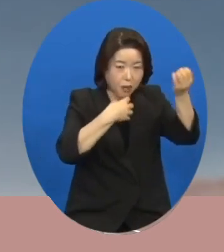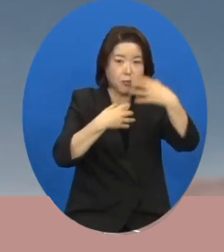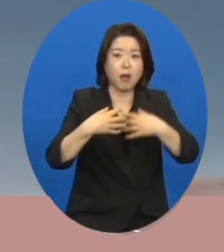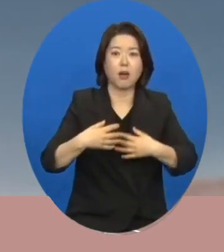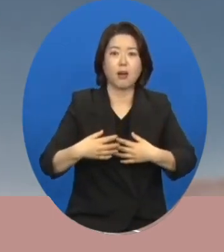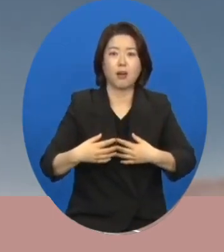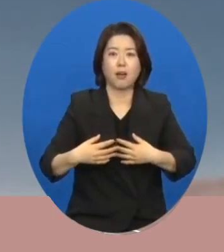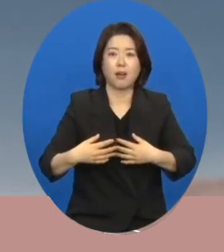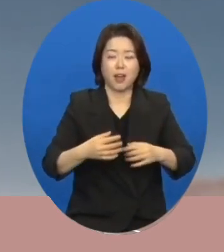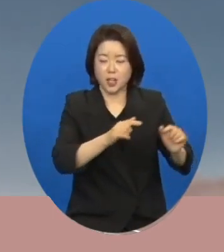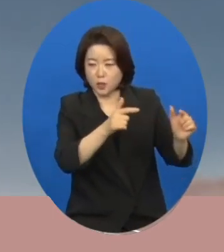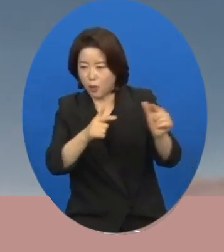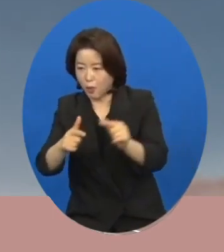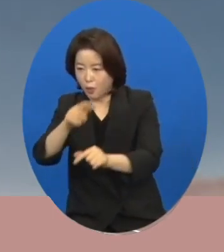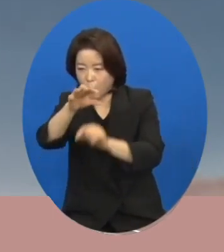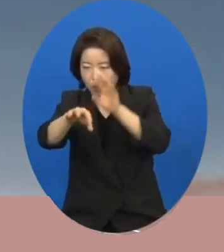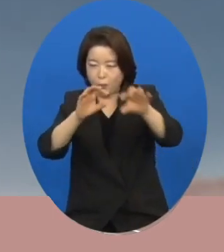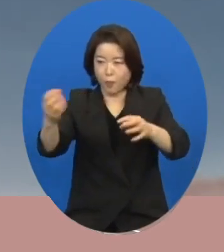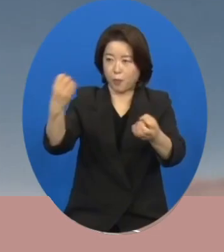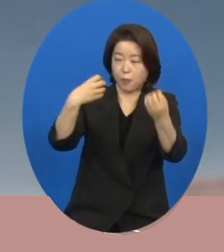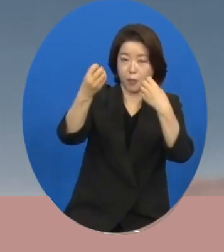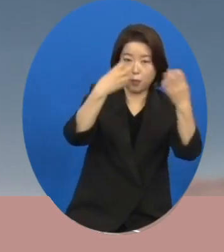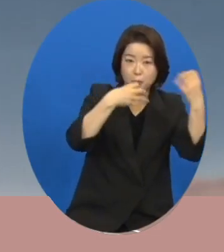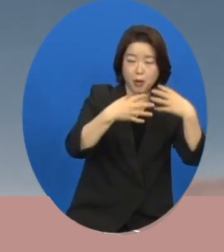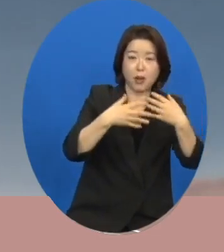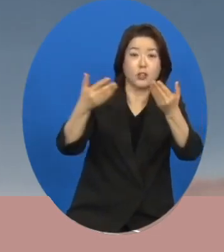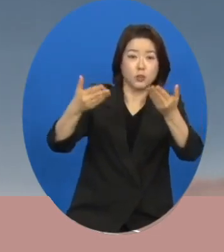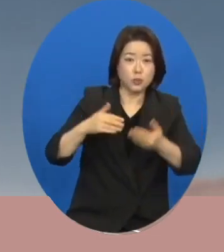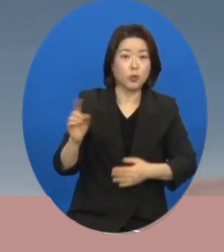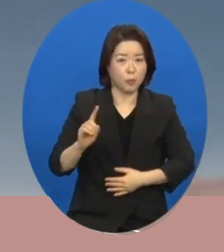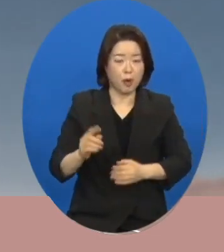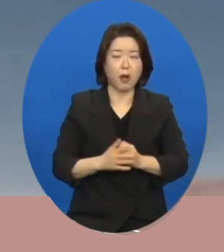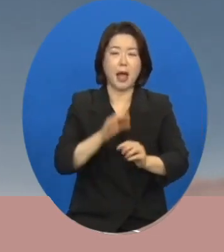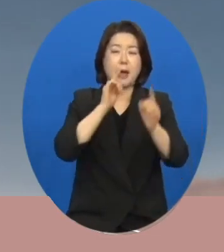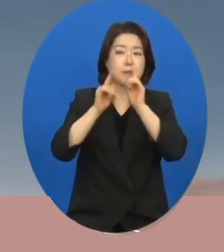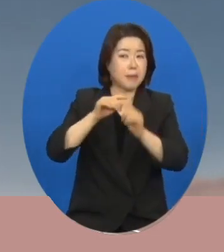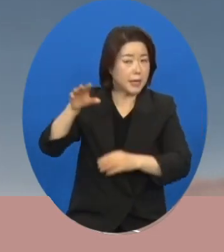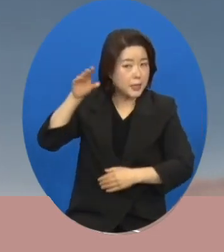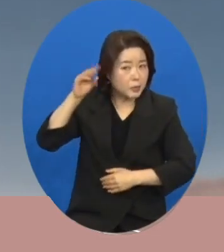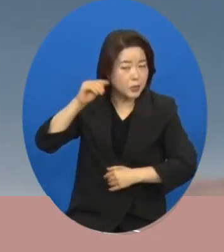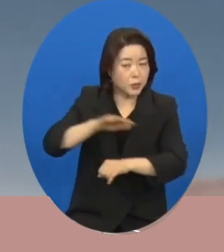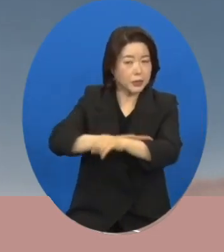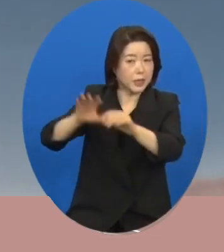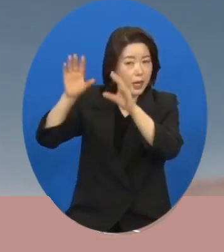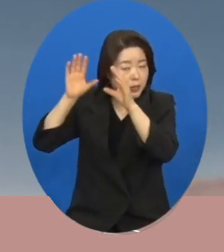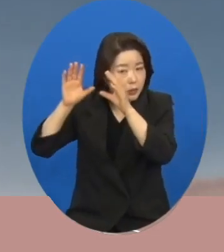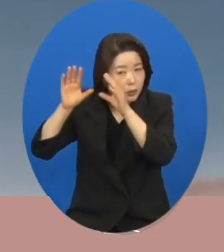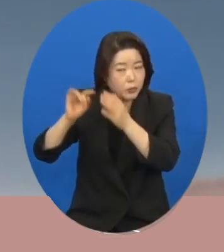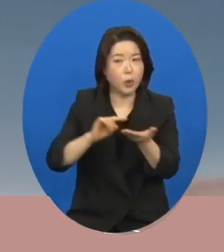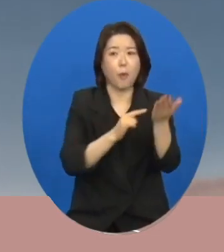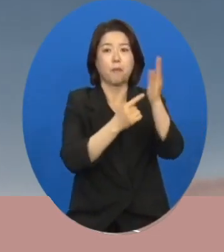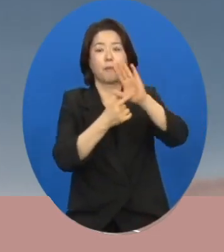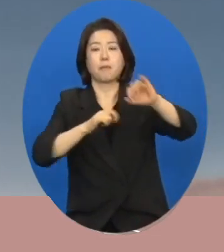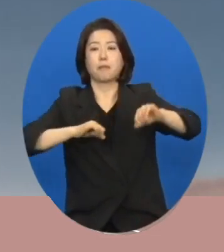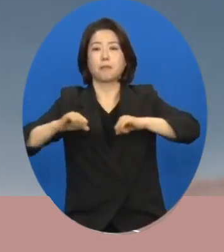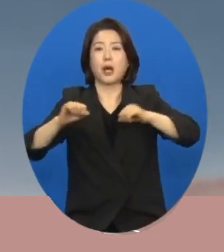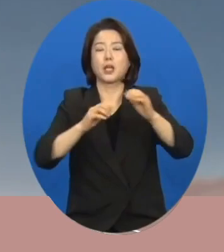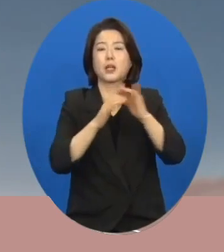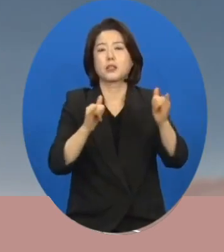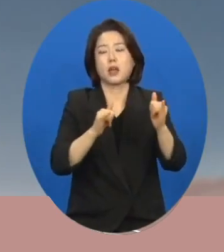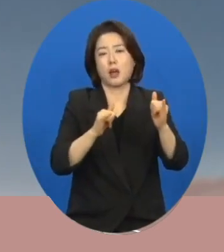여러 방면을 통해서 주시는 것은 말씀을 듣고 경청하고 반응하는 이들이었습니다 자